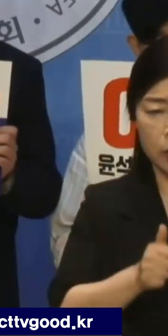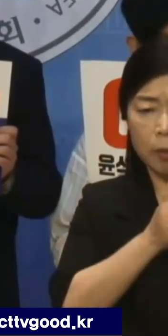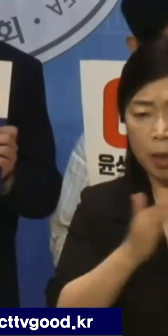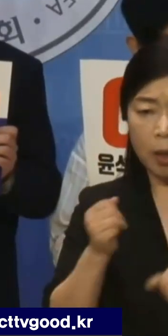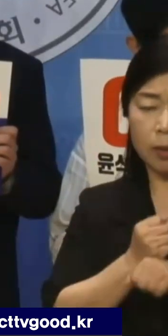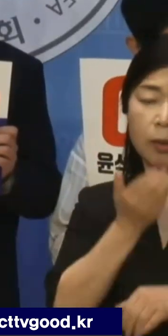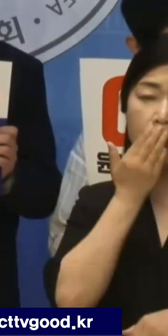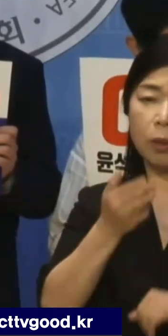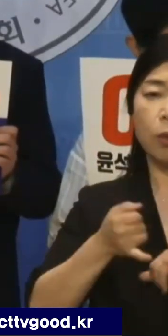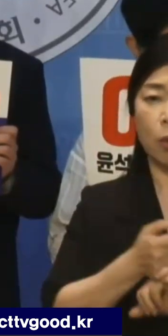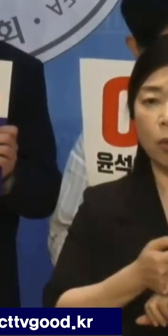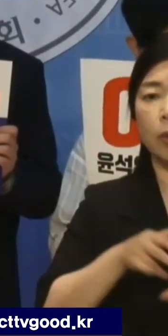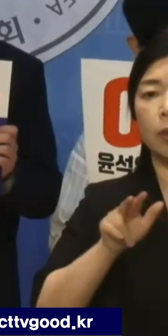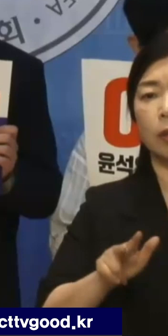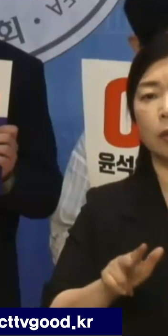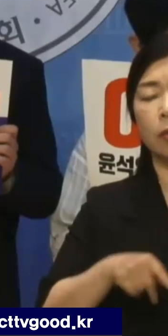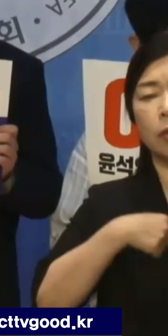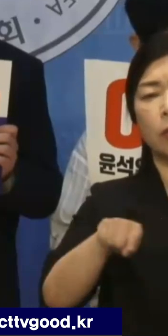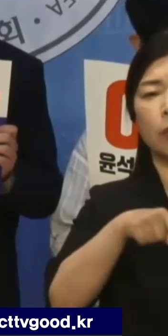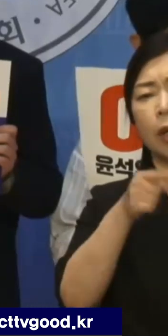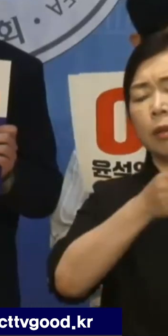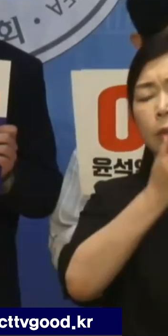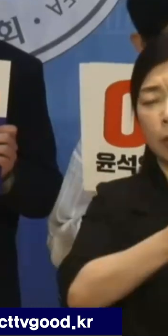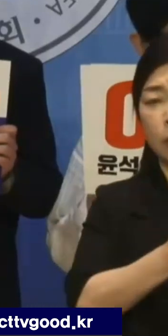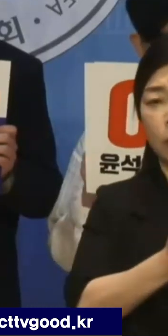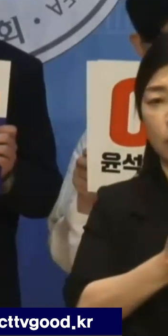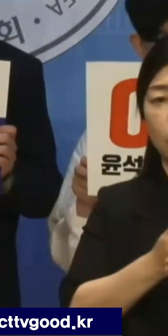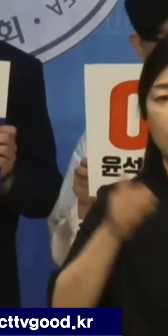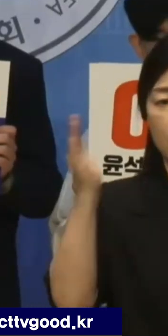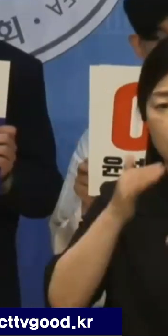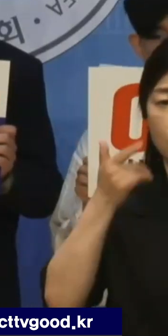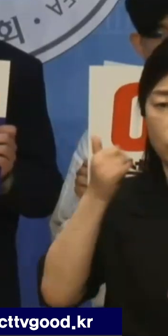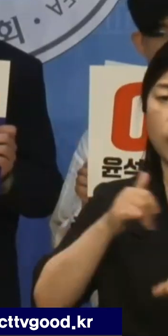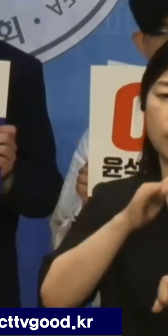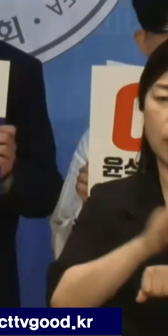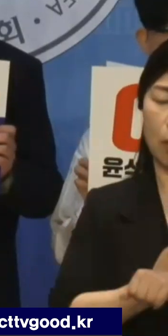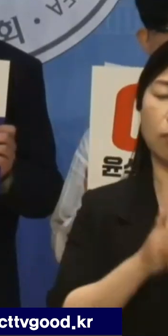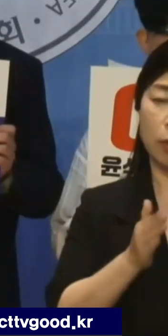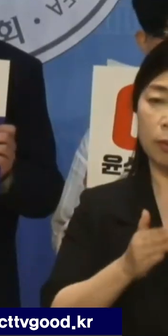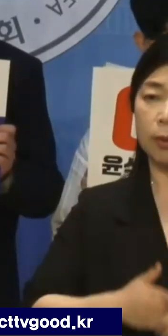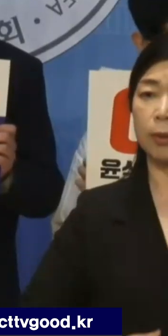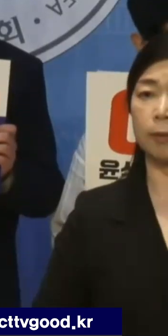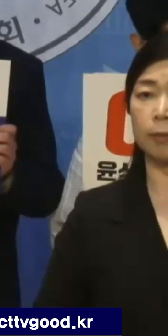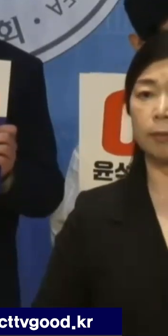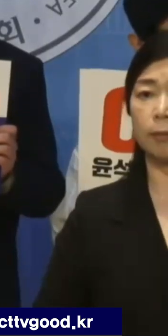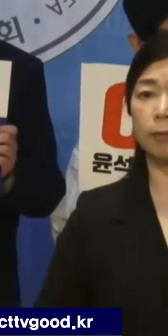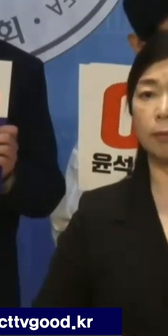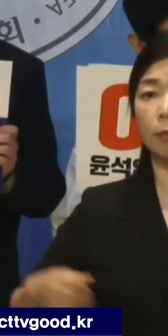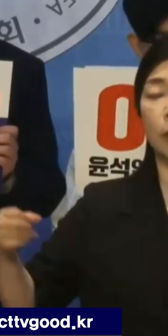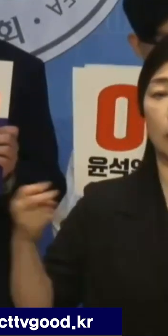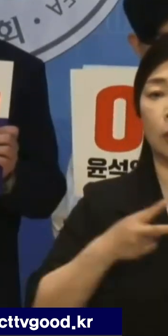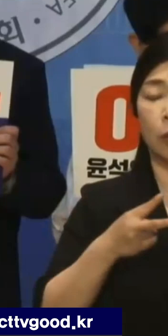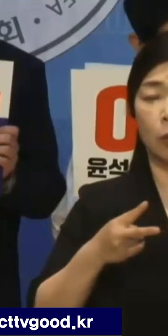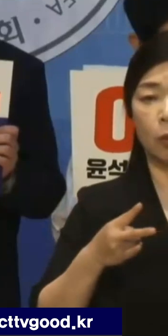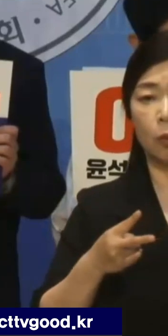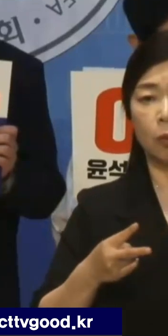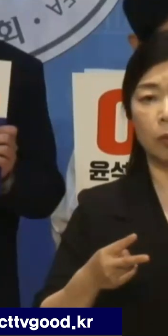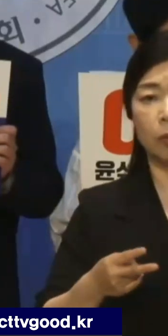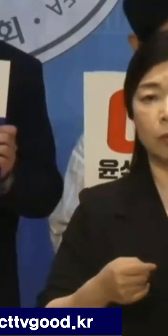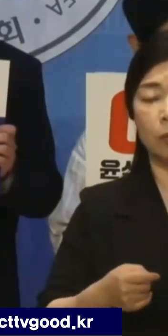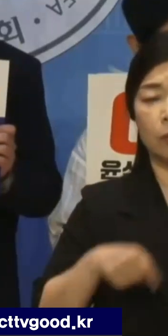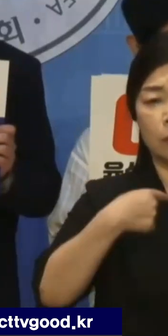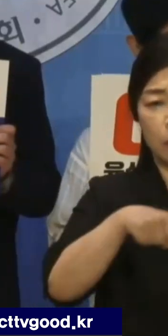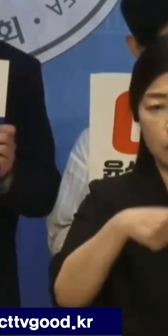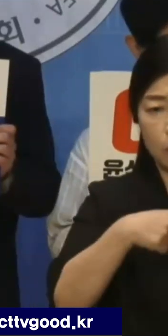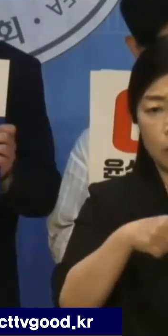교육정책 추진을 중단하고 윤석열 대통령은 학생과 학부모에게 사과하십시오. 그리고 학령인구 감소로 문을